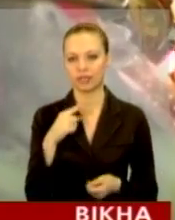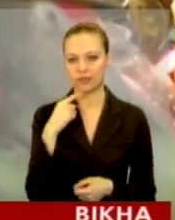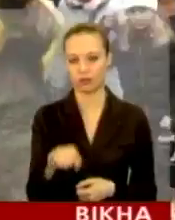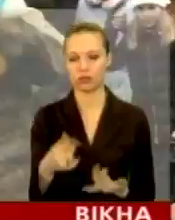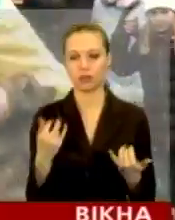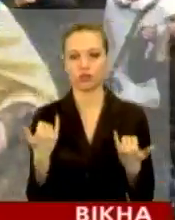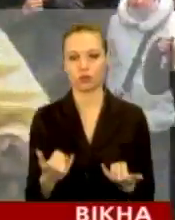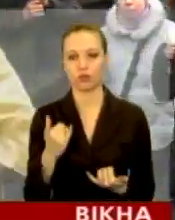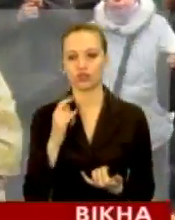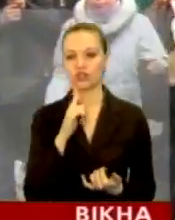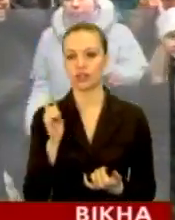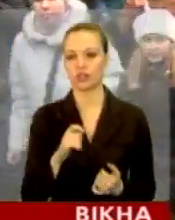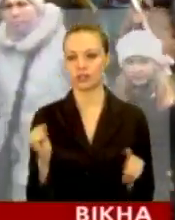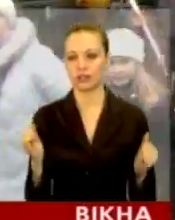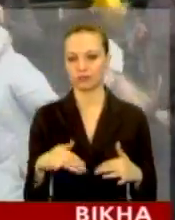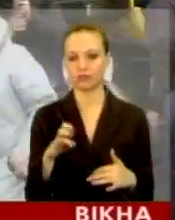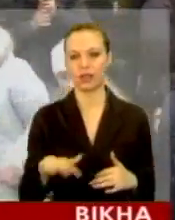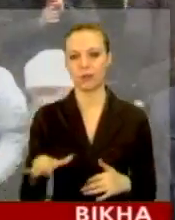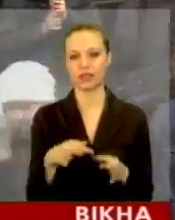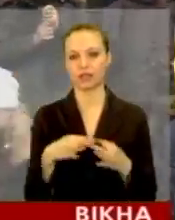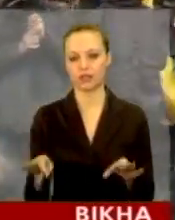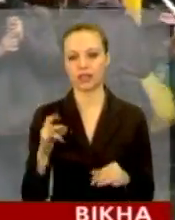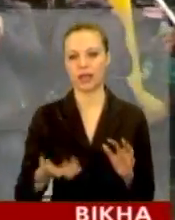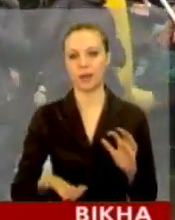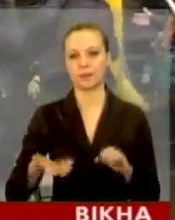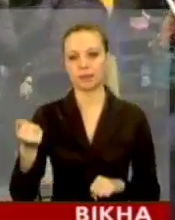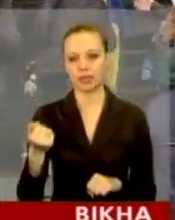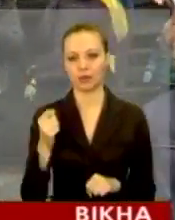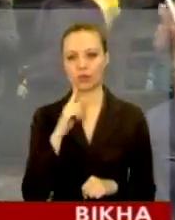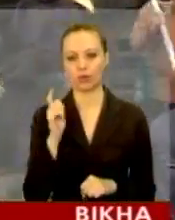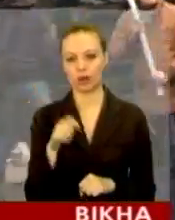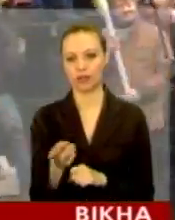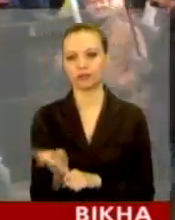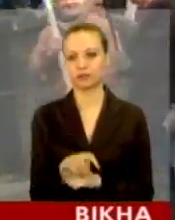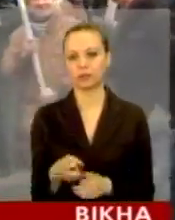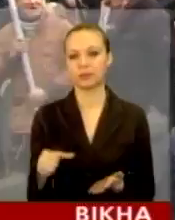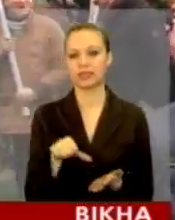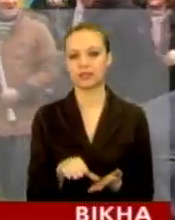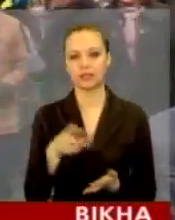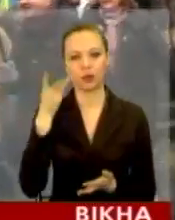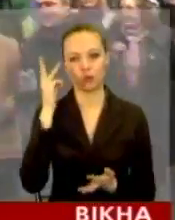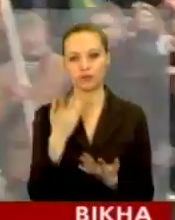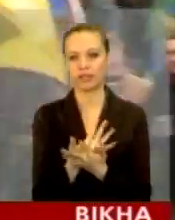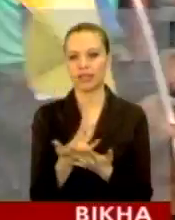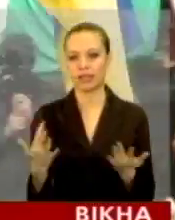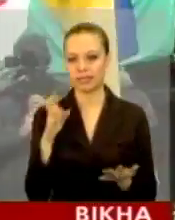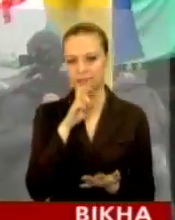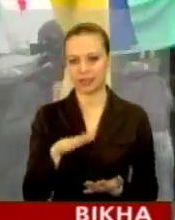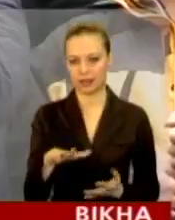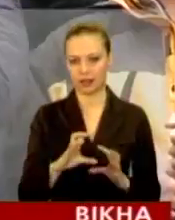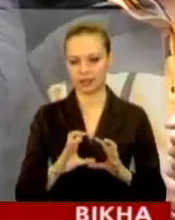На сьогоднішнє недільне віче на Майдан Незалежності на підтримку миру в Україні вийшли представники посольств різних країн